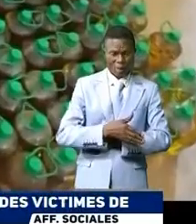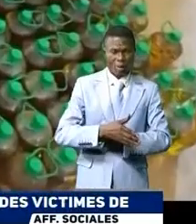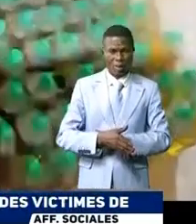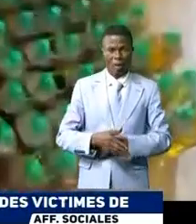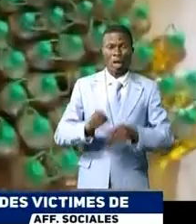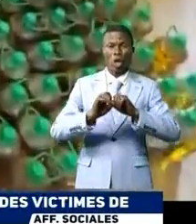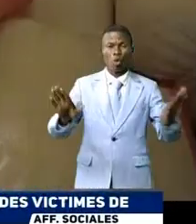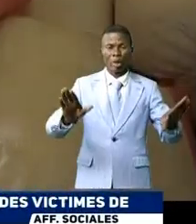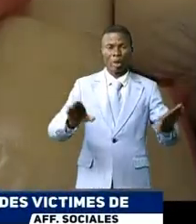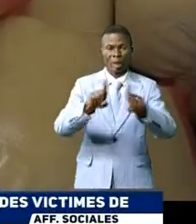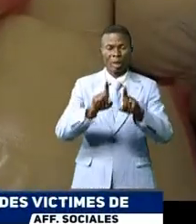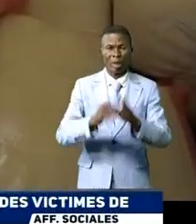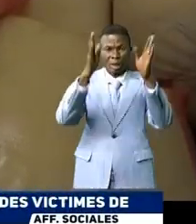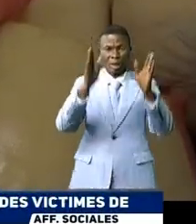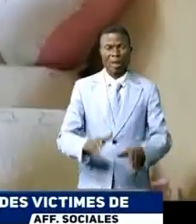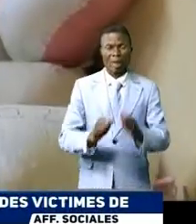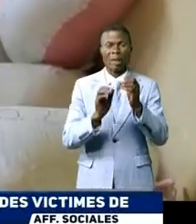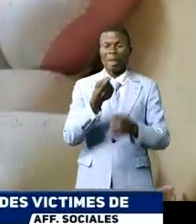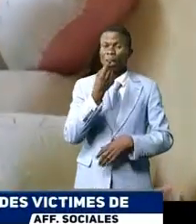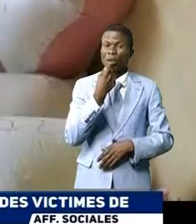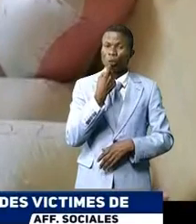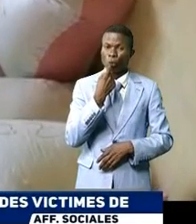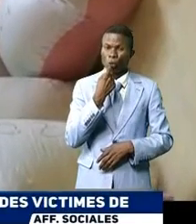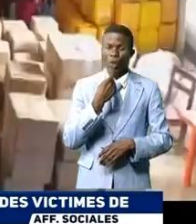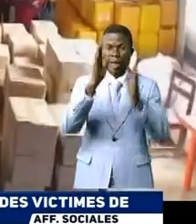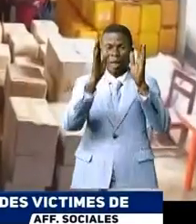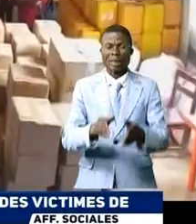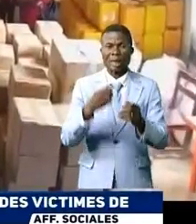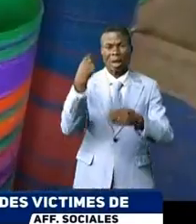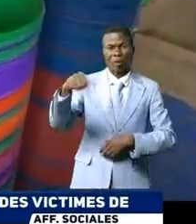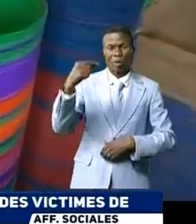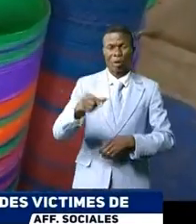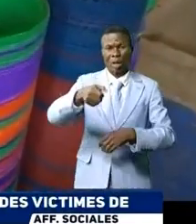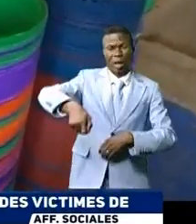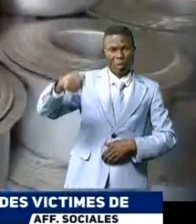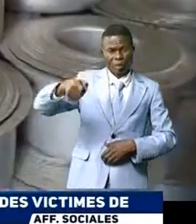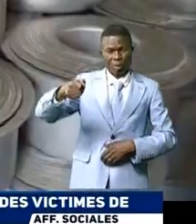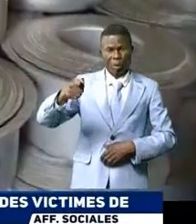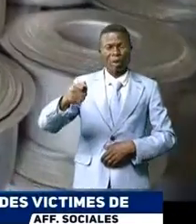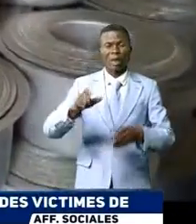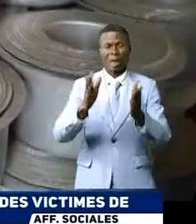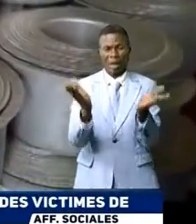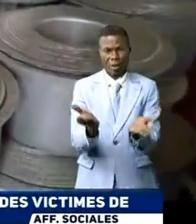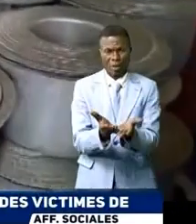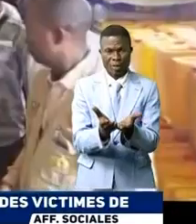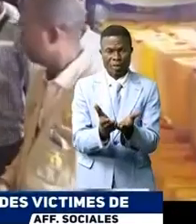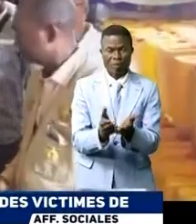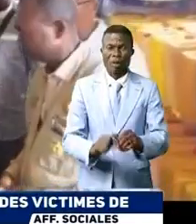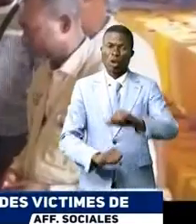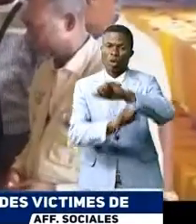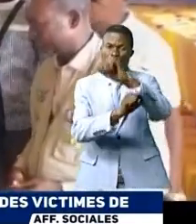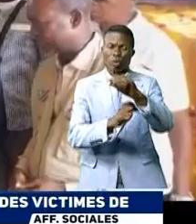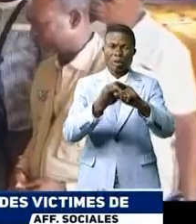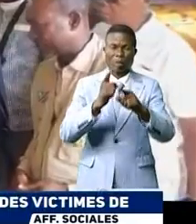l'huile végétale, des sacs de sel de cuisine, des sacs de haricots, les bidons vides, des bassins et des casseroles. C'est une assistance du